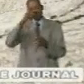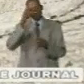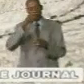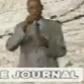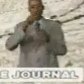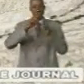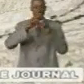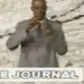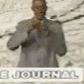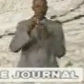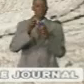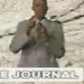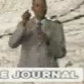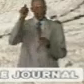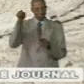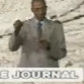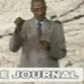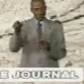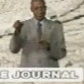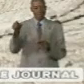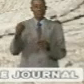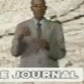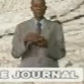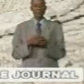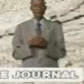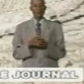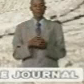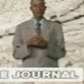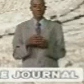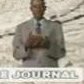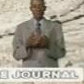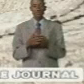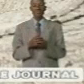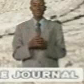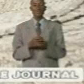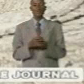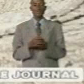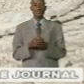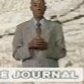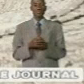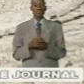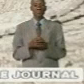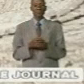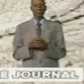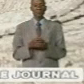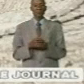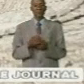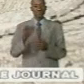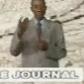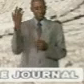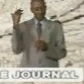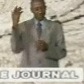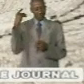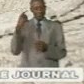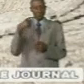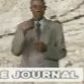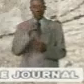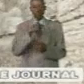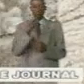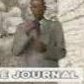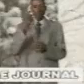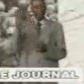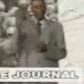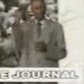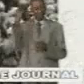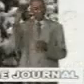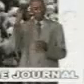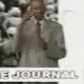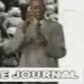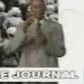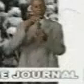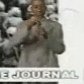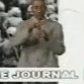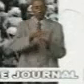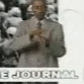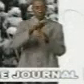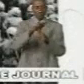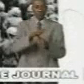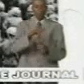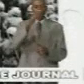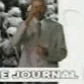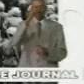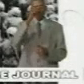France, de la Grande-Bretagne et de la Russie, la Grèce est libérée de l'occupation turque après une guerre sanglante qui a duré